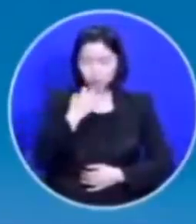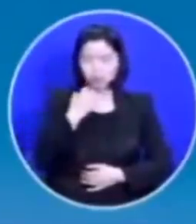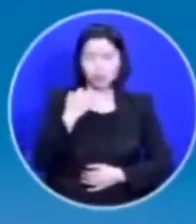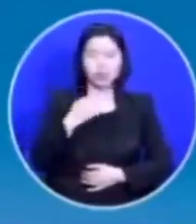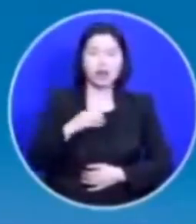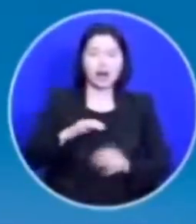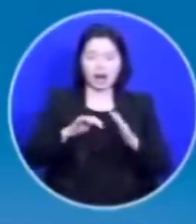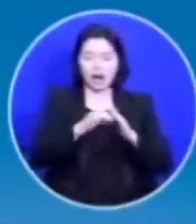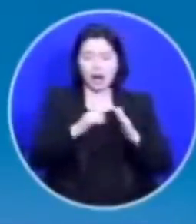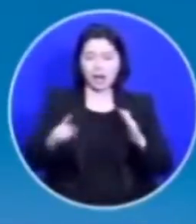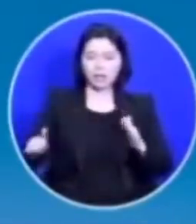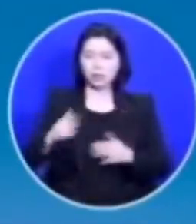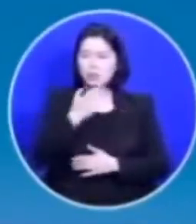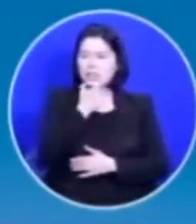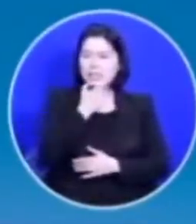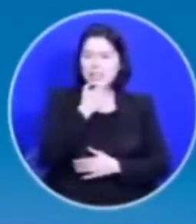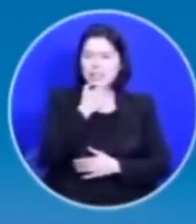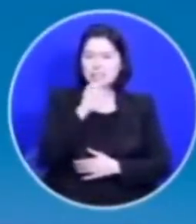거예요